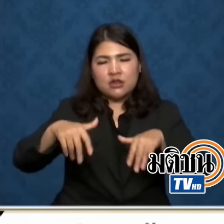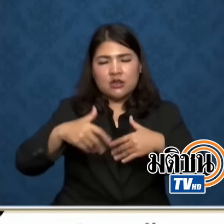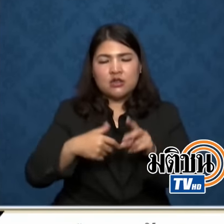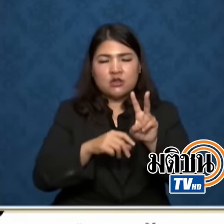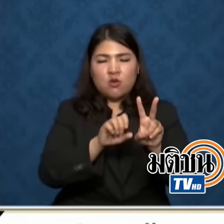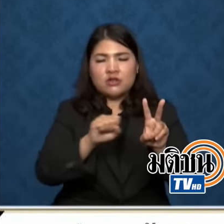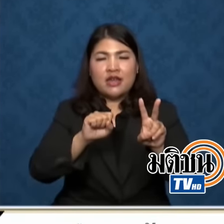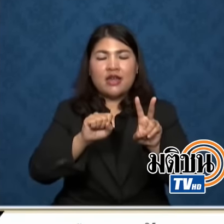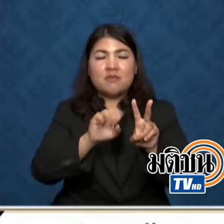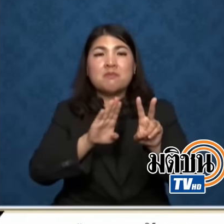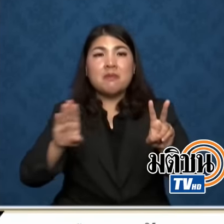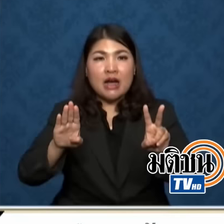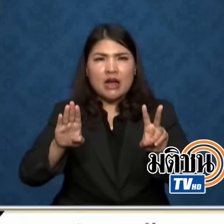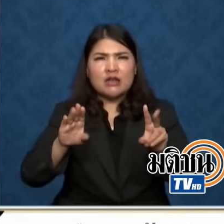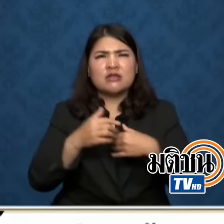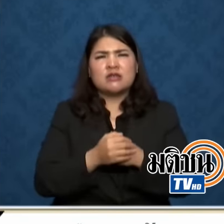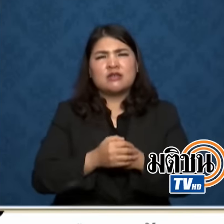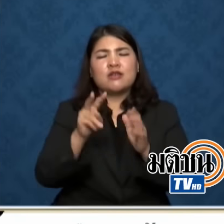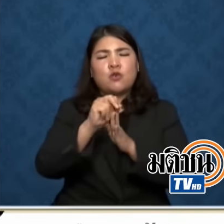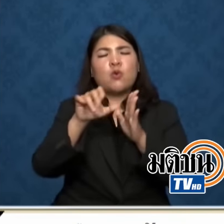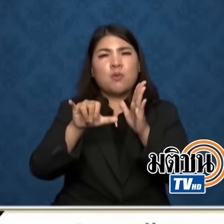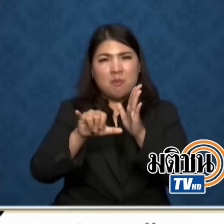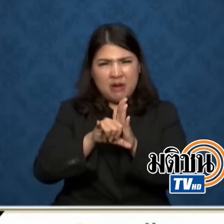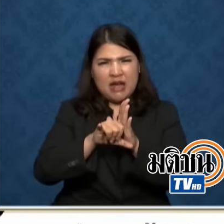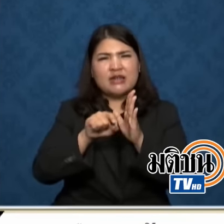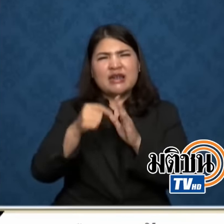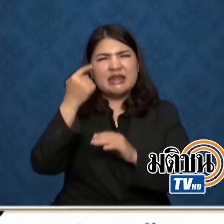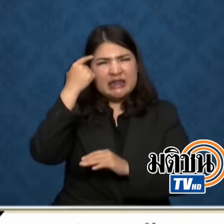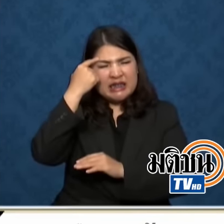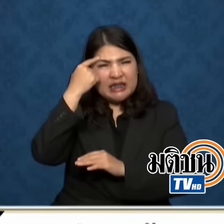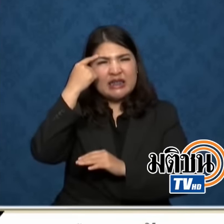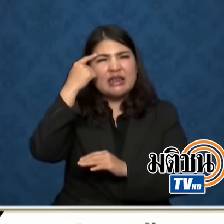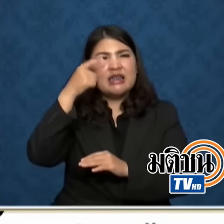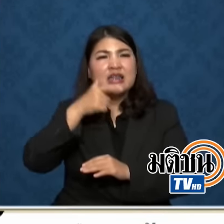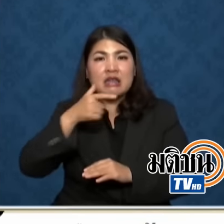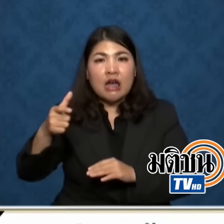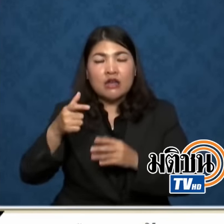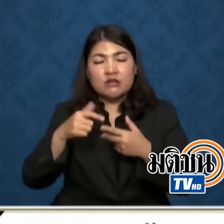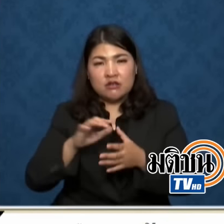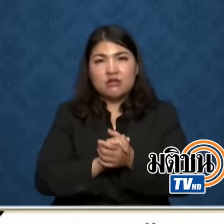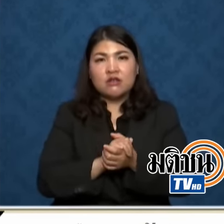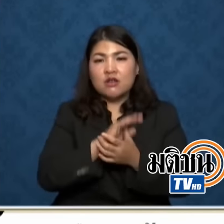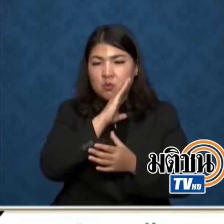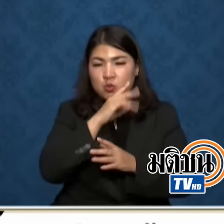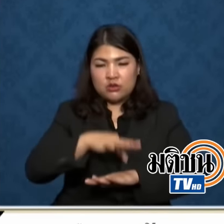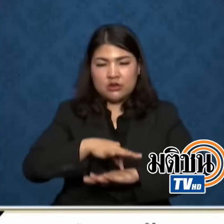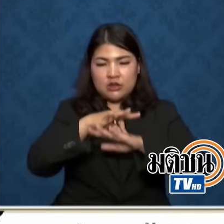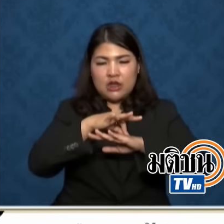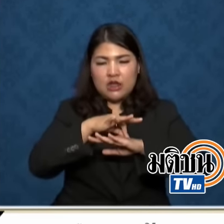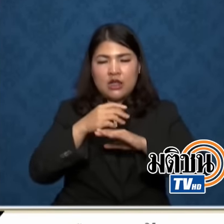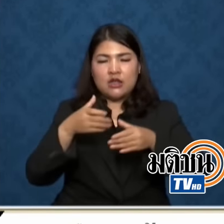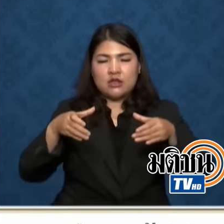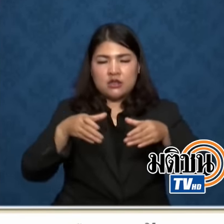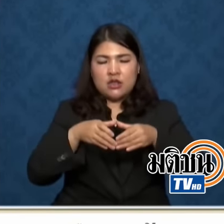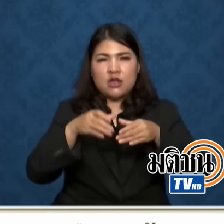ทต่อปีซึ่งนโยบายนี้ครับเป็นนโยบายที่คิดใหญ่มากครับแล้วทันทีนะครับที่ได้ตั้งรัฐบาลขึ้นมา